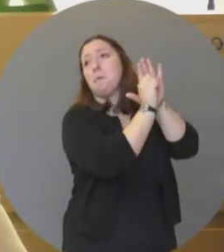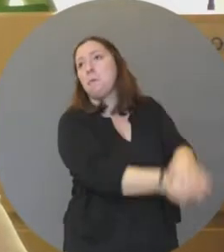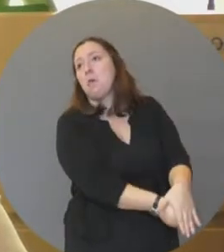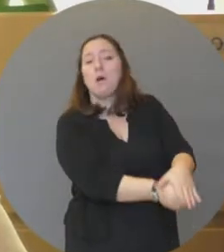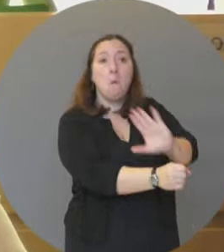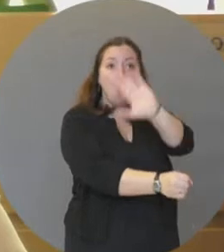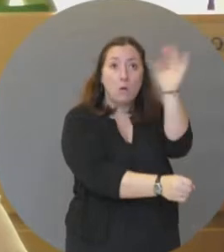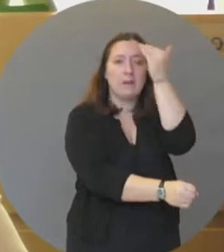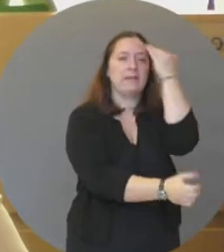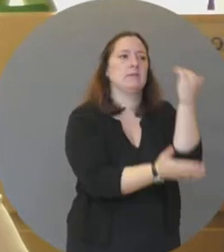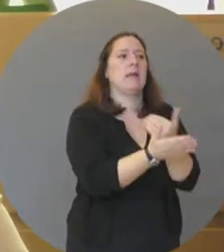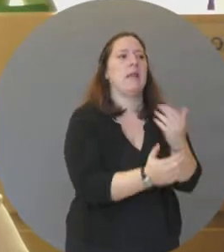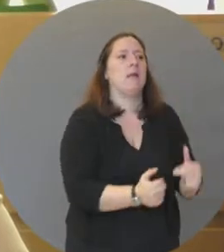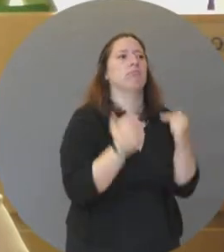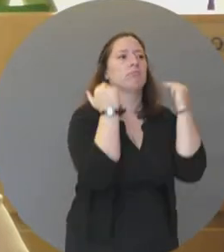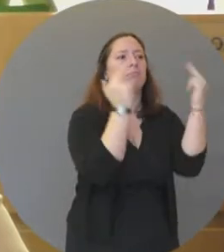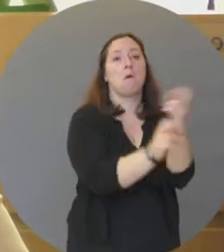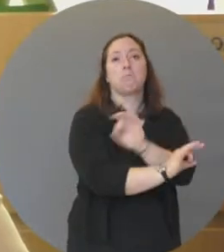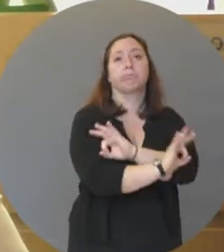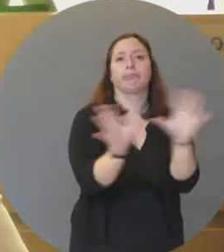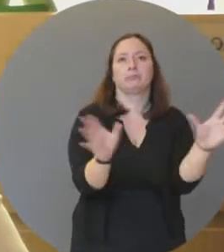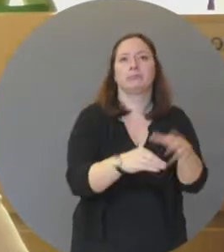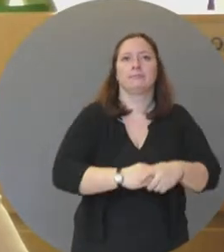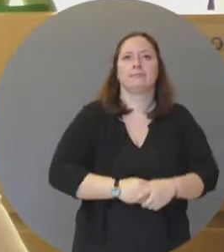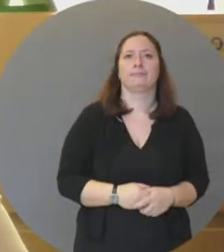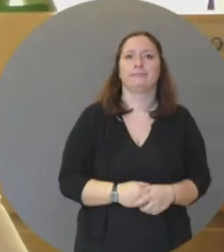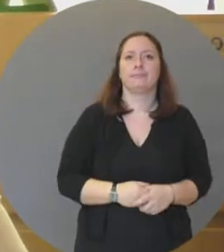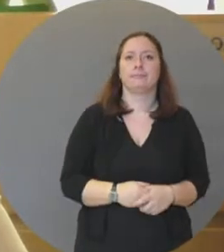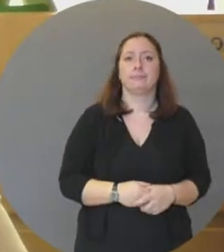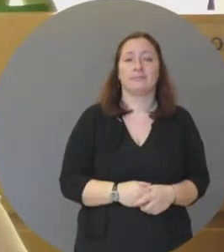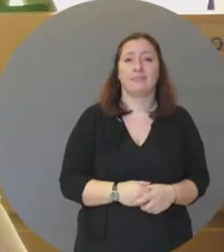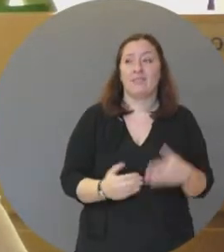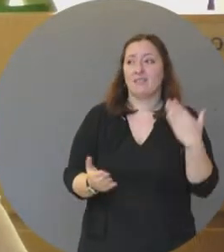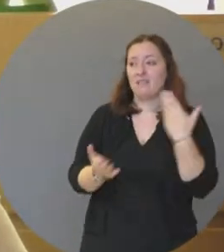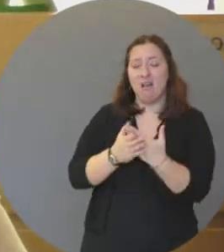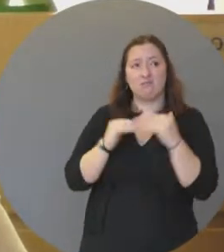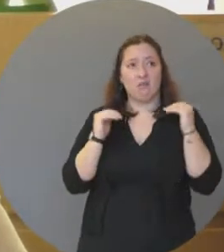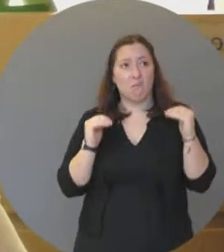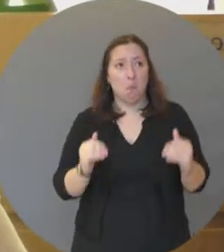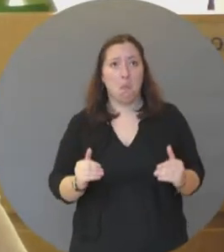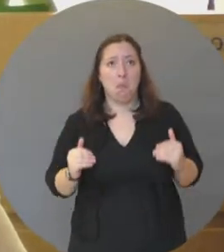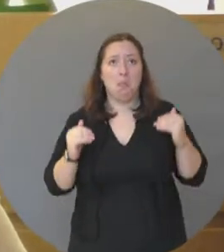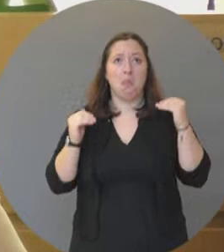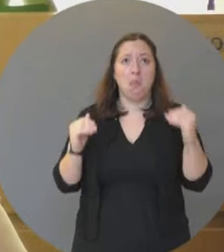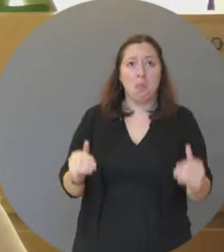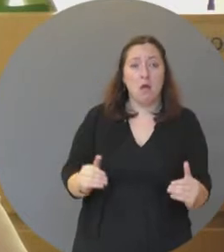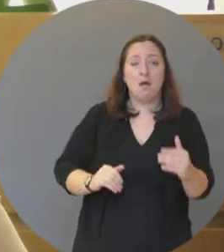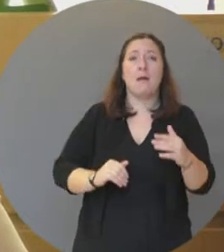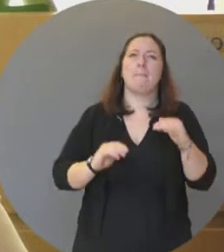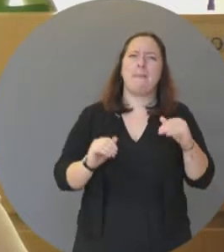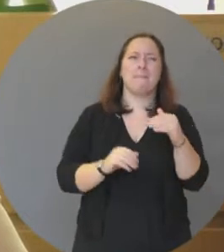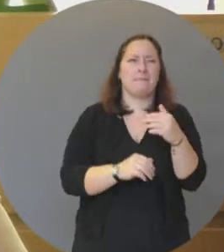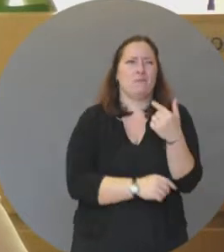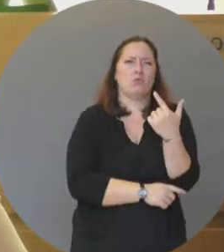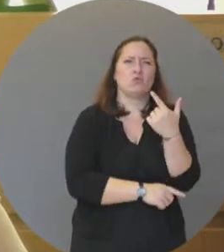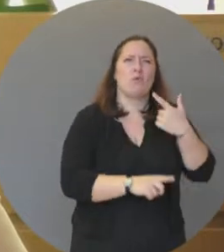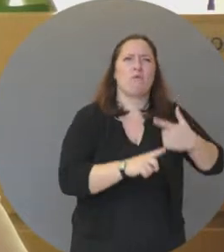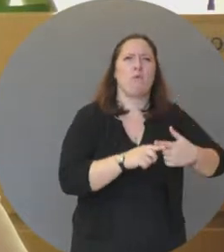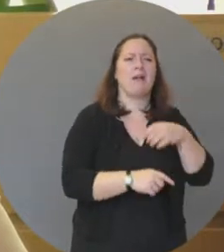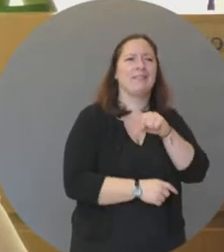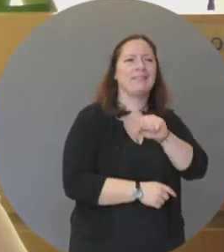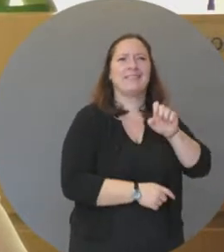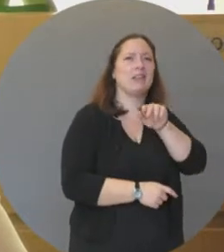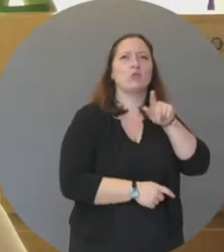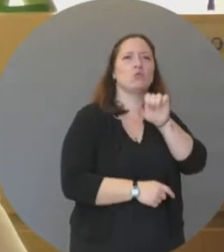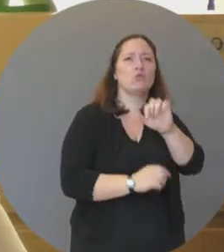salariale derrière l'immobilisme mais l'injustice qui persiste malgré deux Ségur laborieux il y a des métiers abîmés